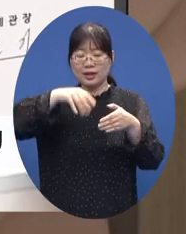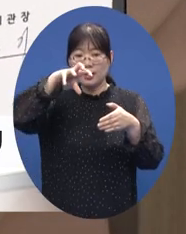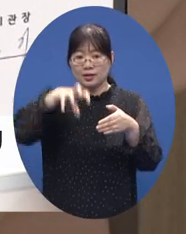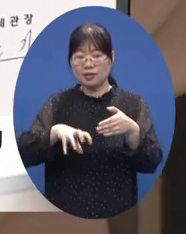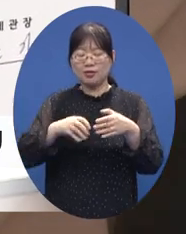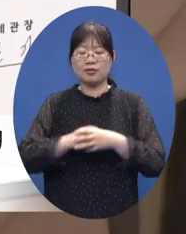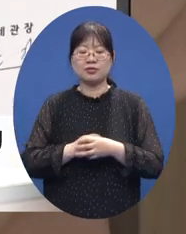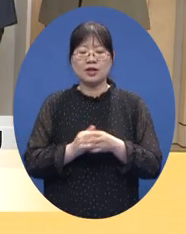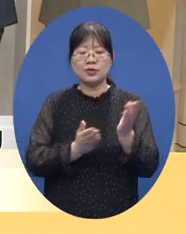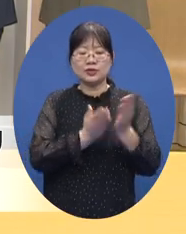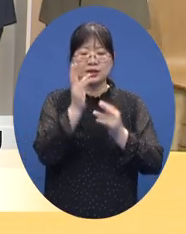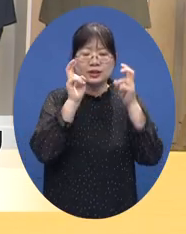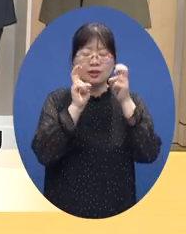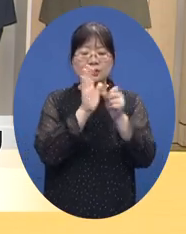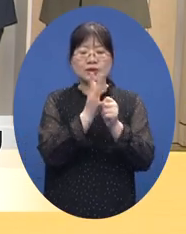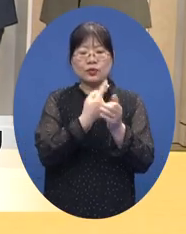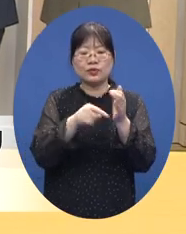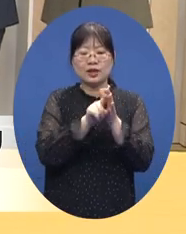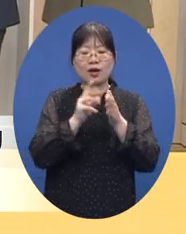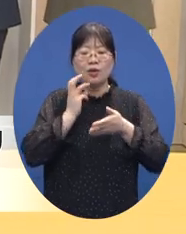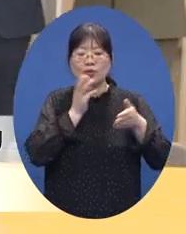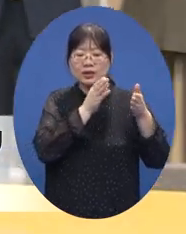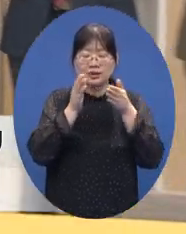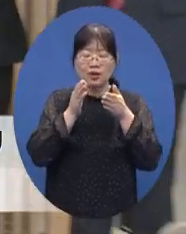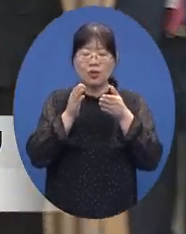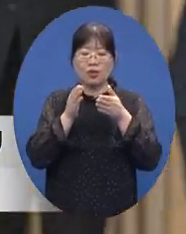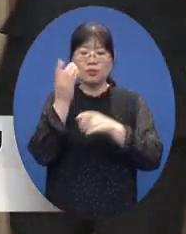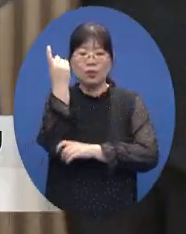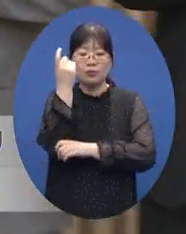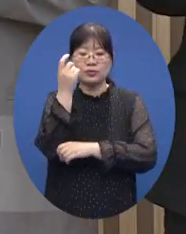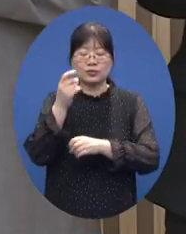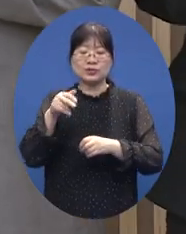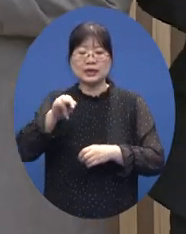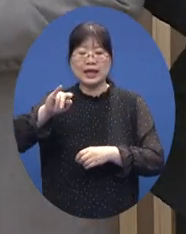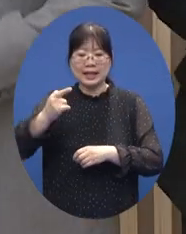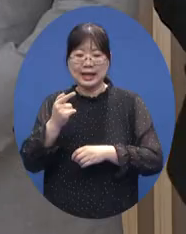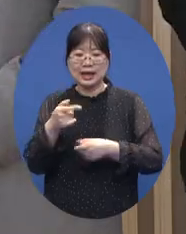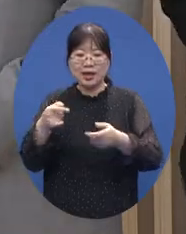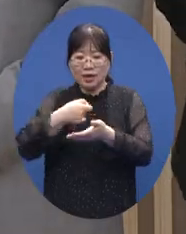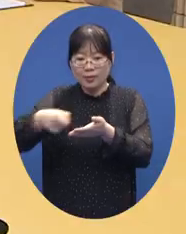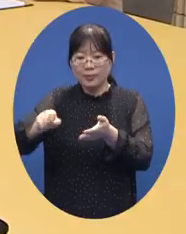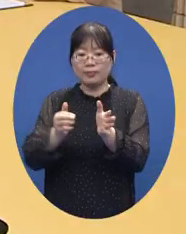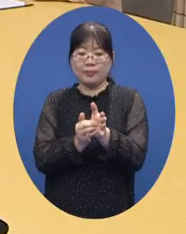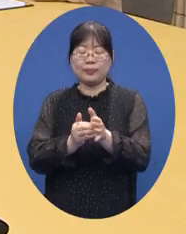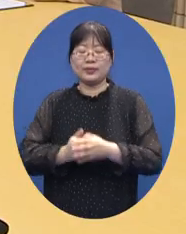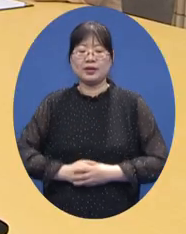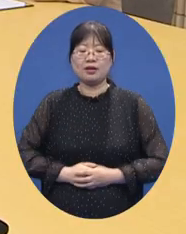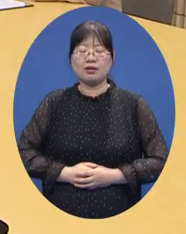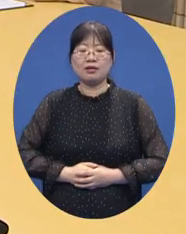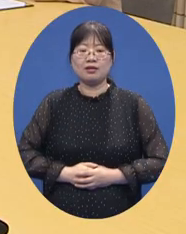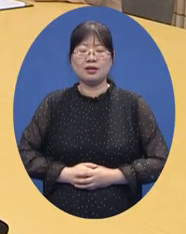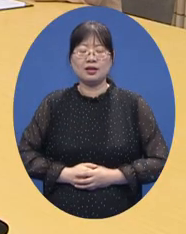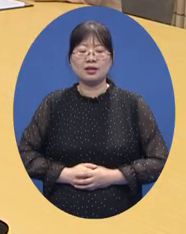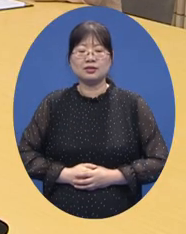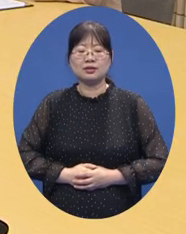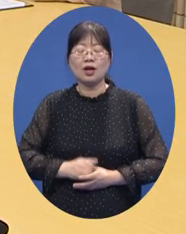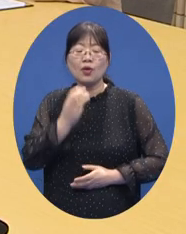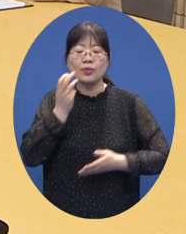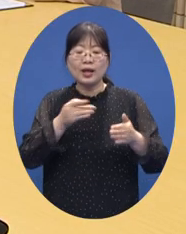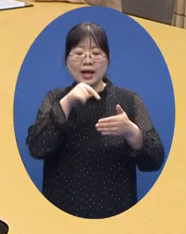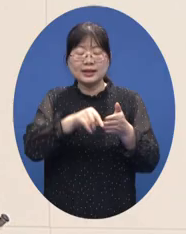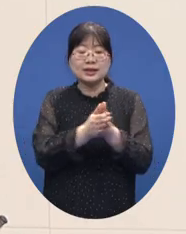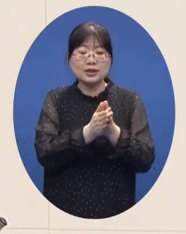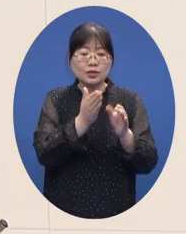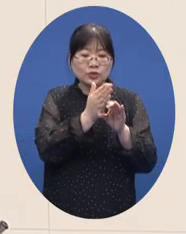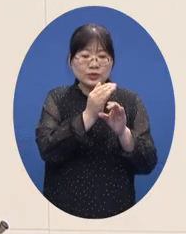수출 기업 지원을 위한 연구도 5천 본부 세관 업무협약에 설명했습니다 협약에 따라 인천본부 세관은 경우 되서